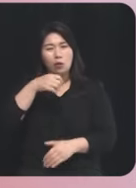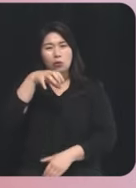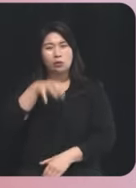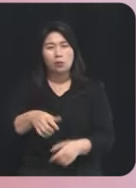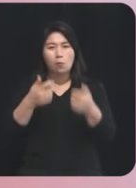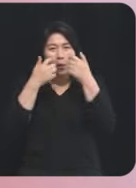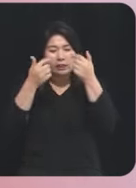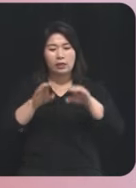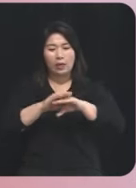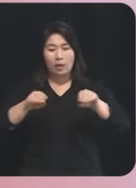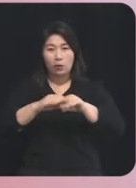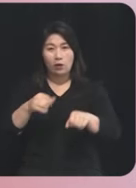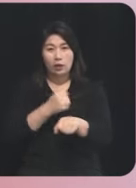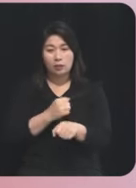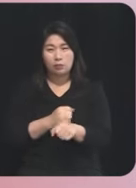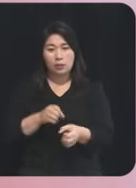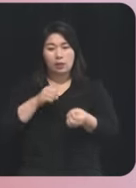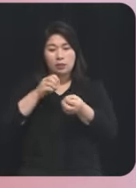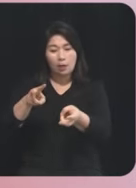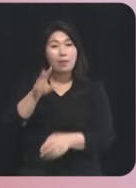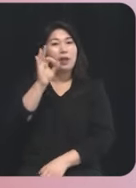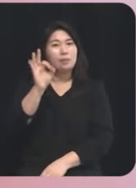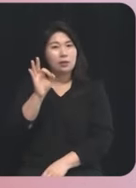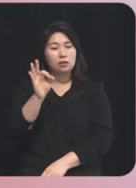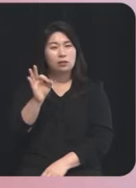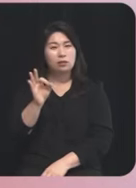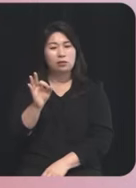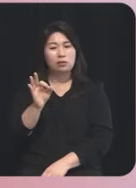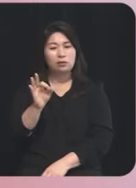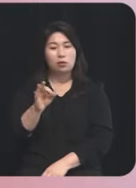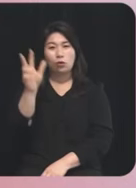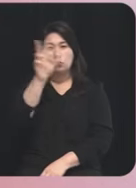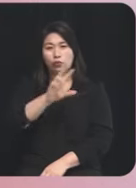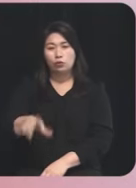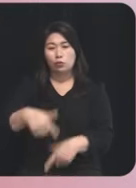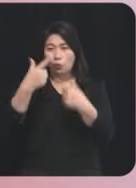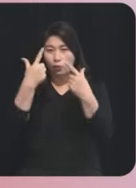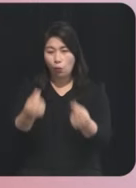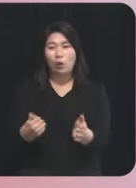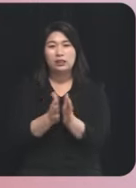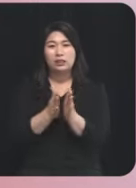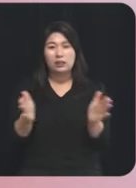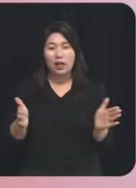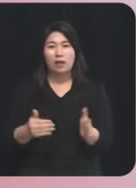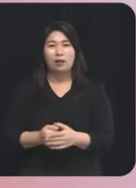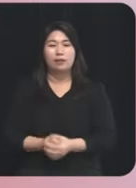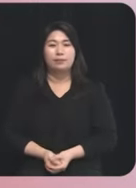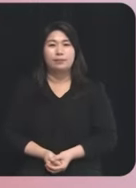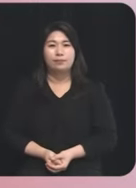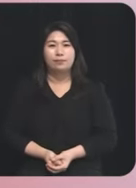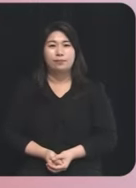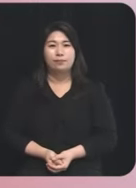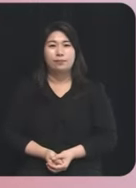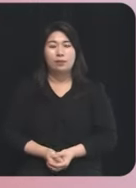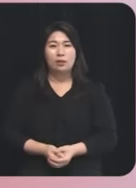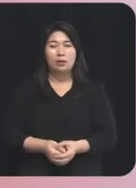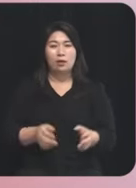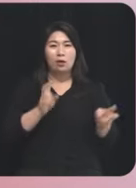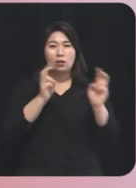긁어드리겠습니다. 택배비를 택배요금을 육지와 동일하게 적용되도록 하겠습니다. 기업